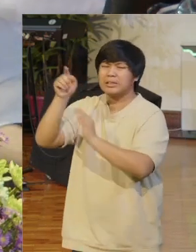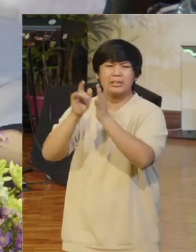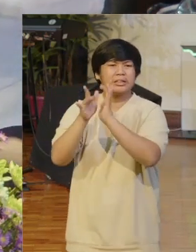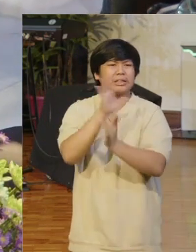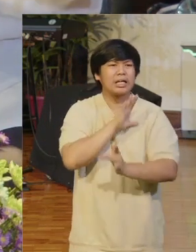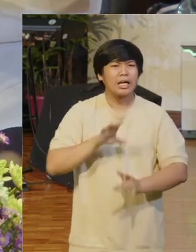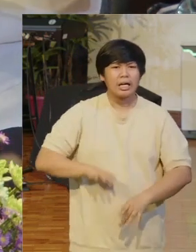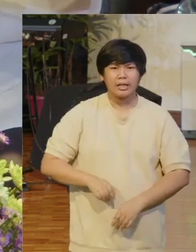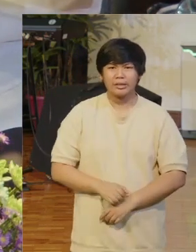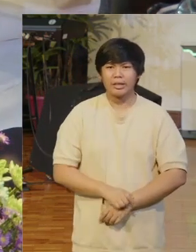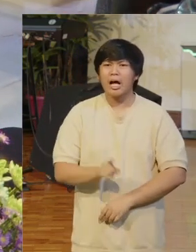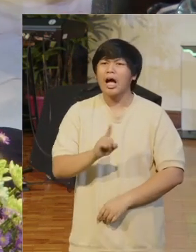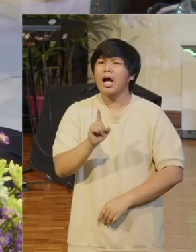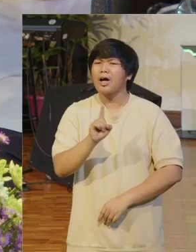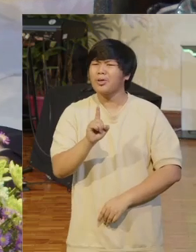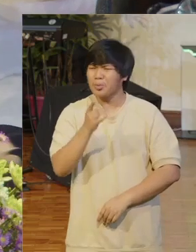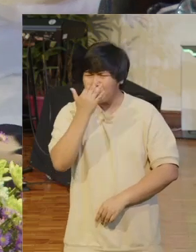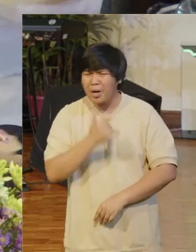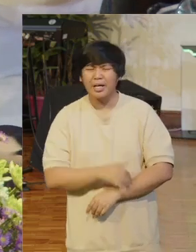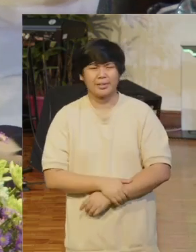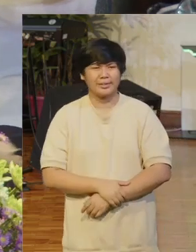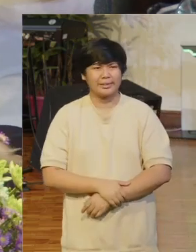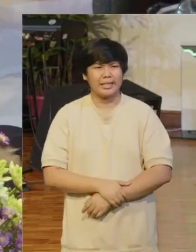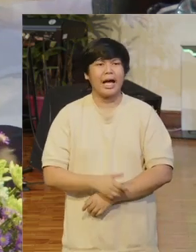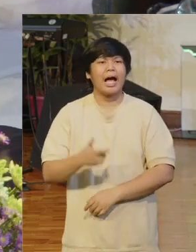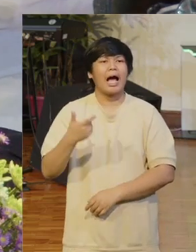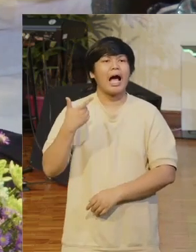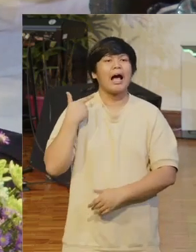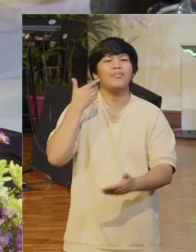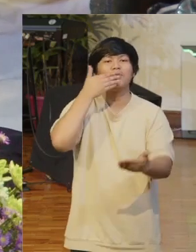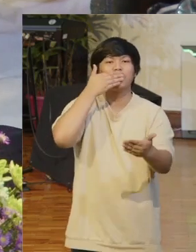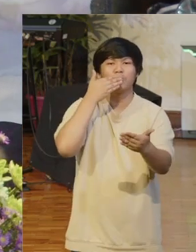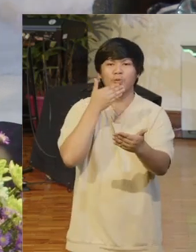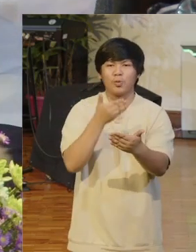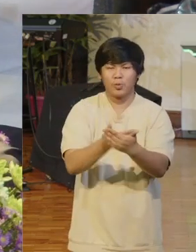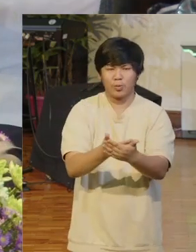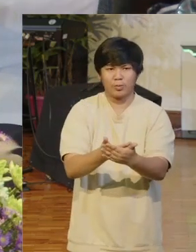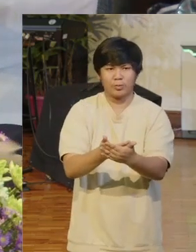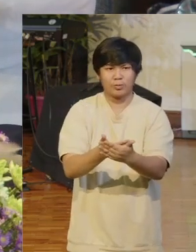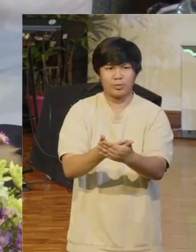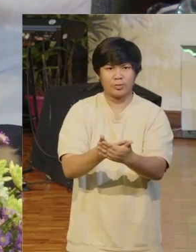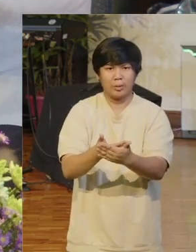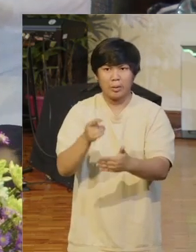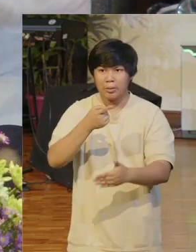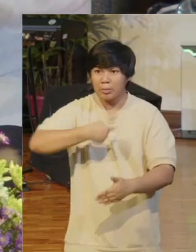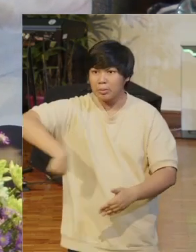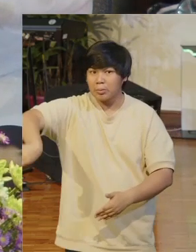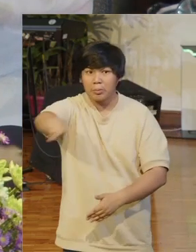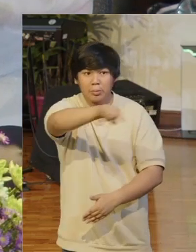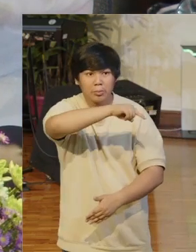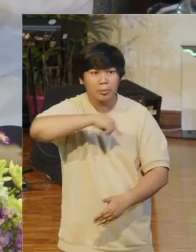There was good. Ano yung good na lumabas sa kanyang pagkamatay sa krus? Tayong lahat ay naligtas.